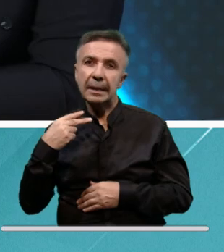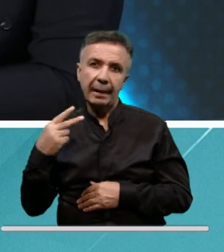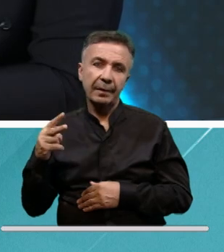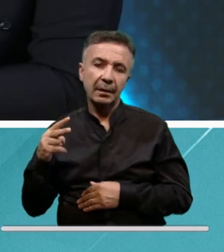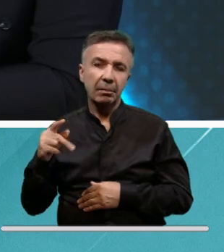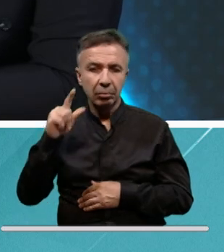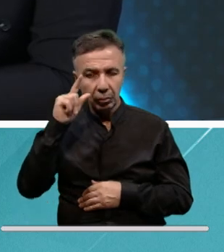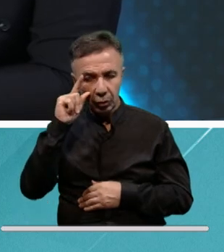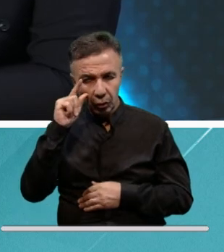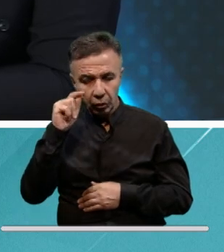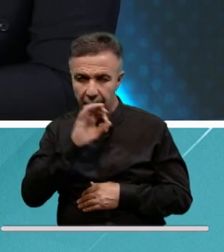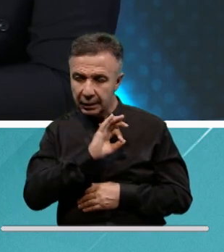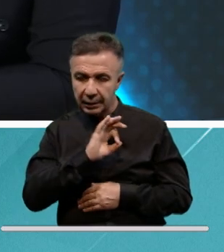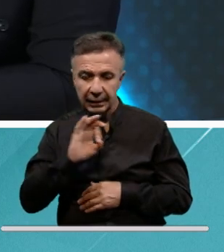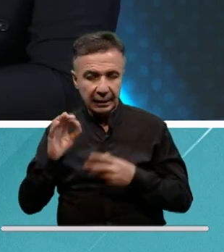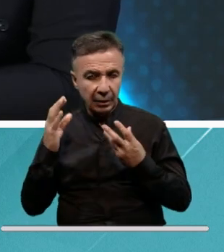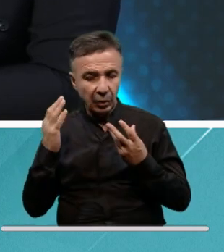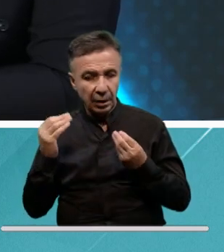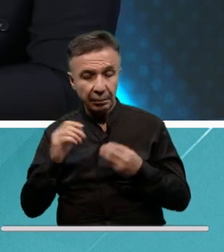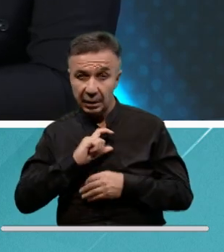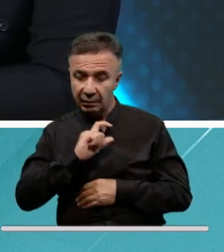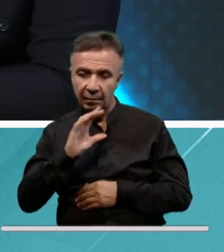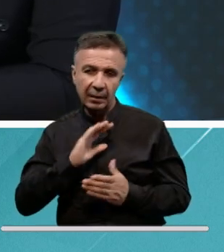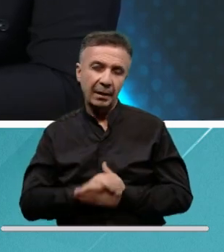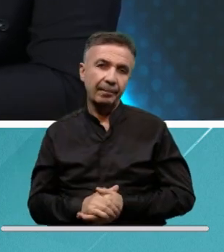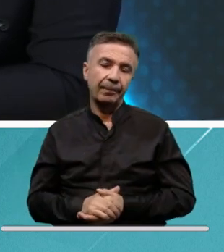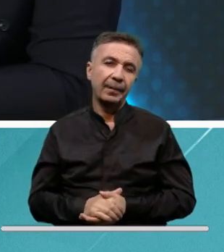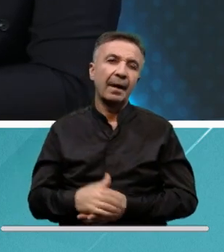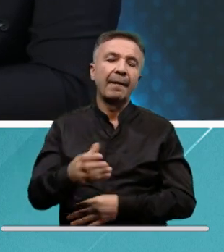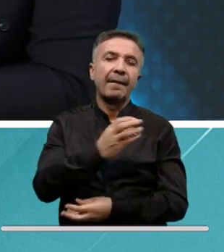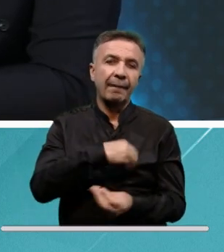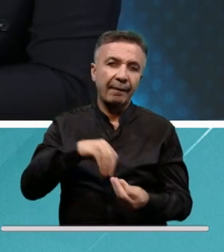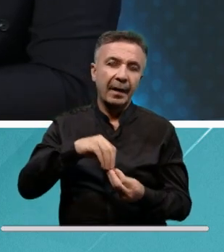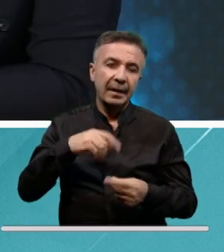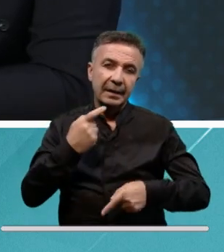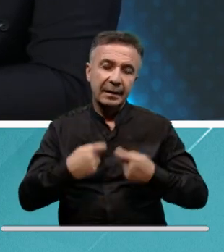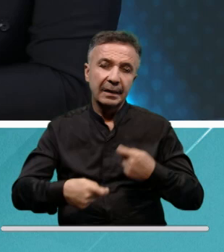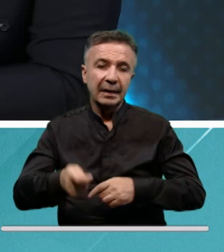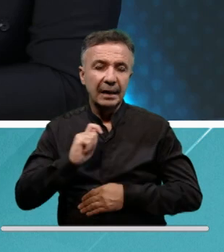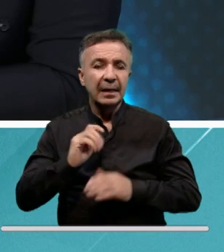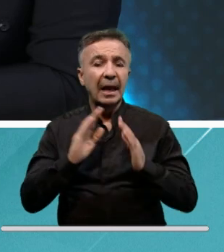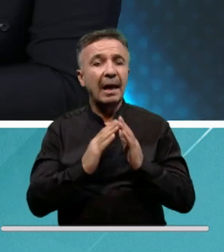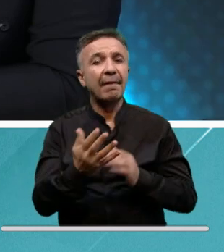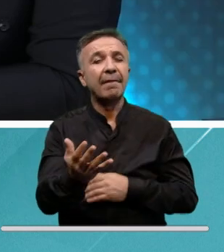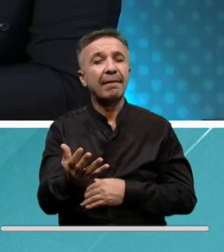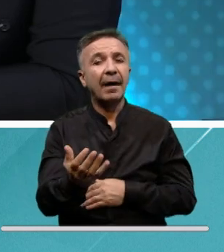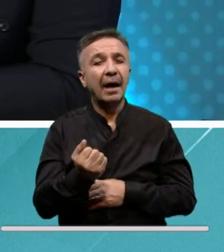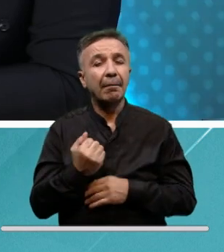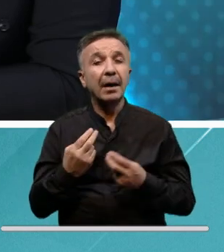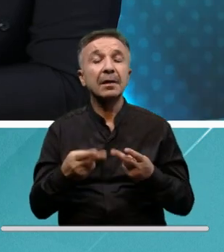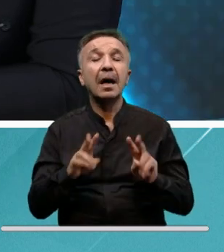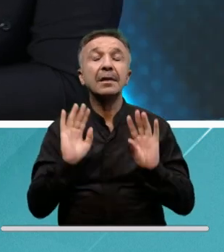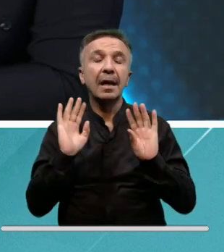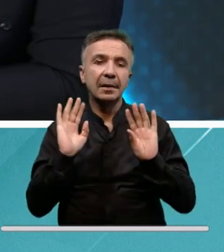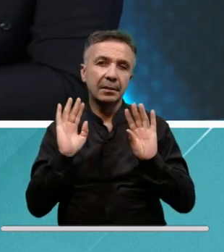tereddütsüz bir şekilde söylenen bir cevap var o da faizli kredi ile ev almanın caiz olmayacağı